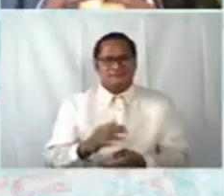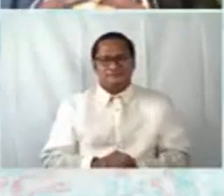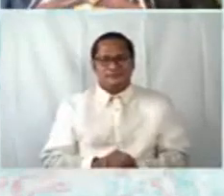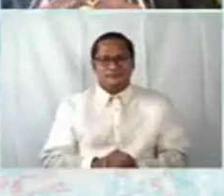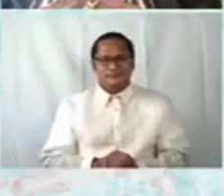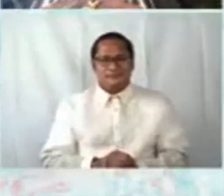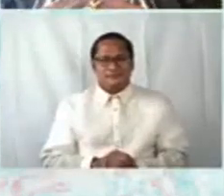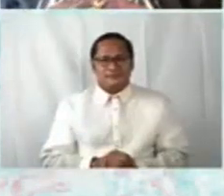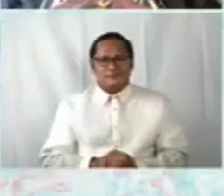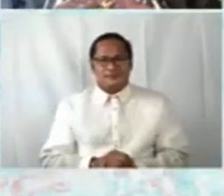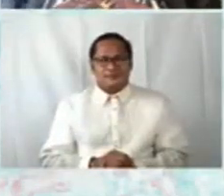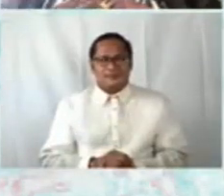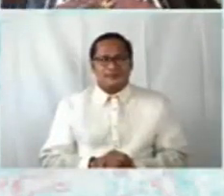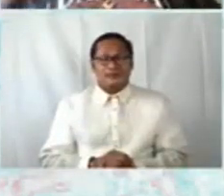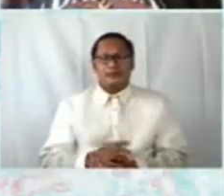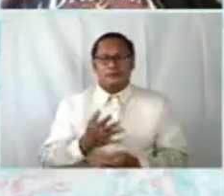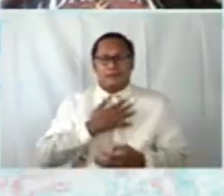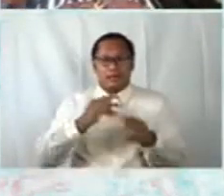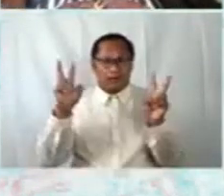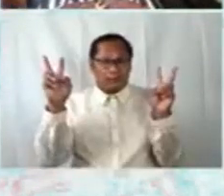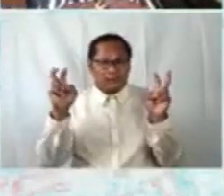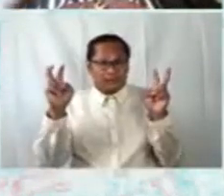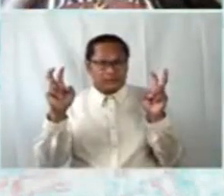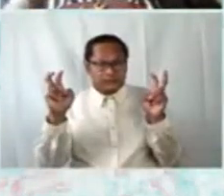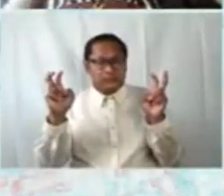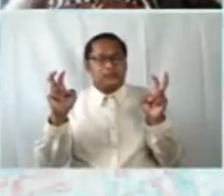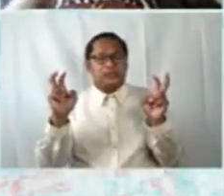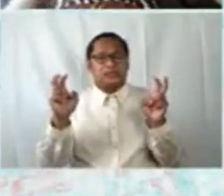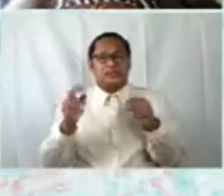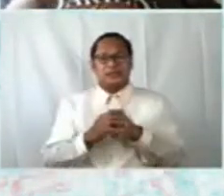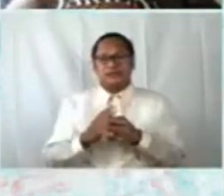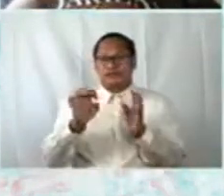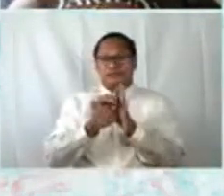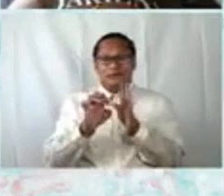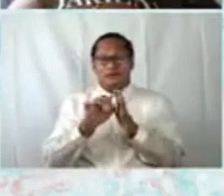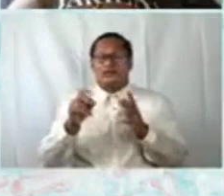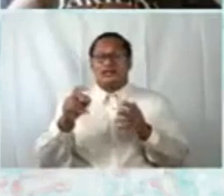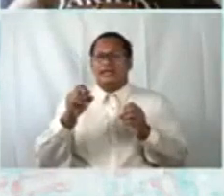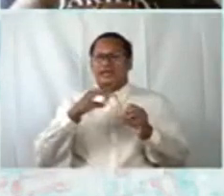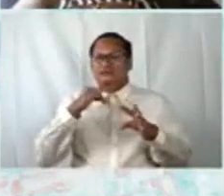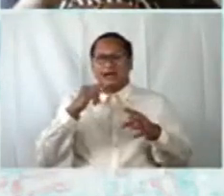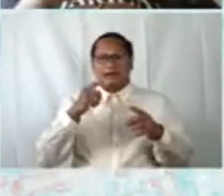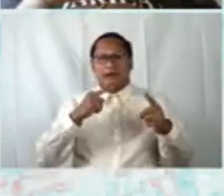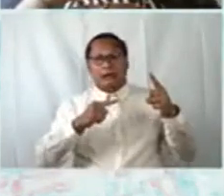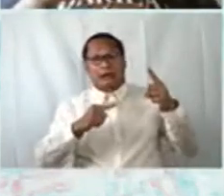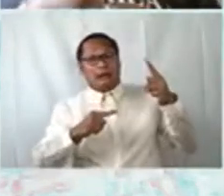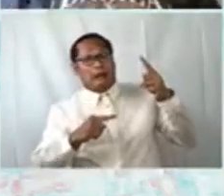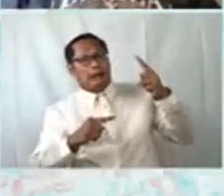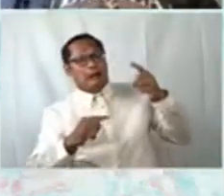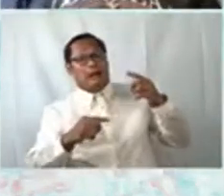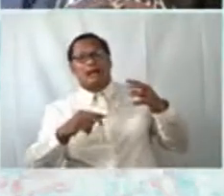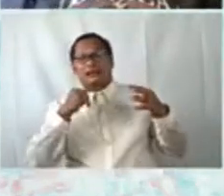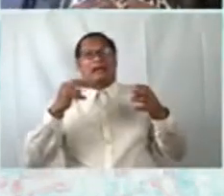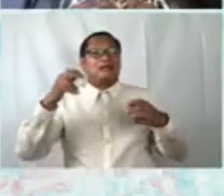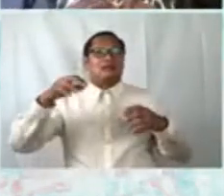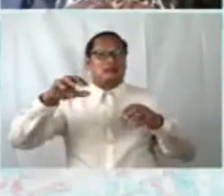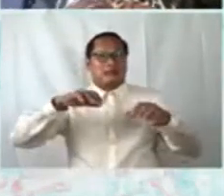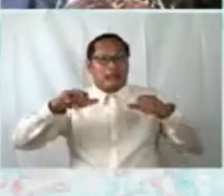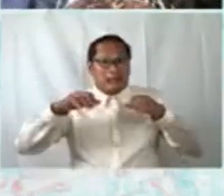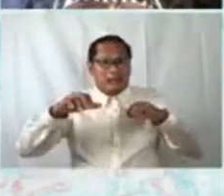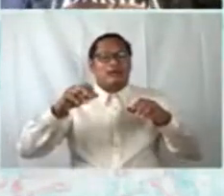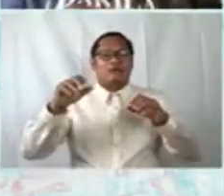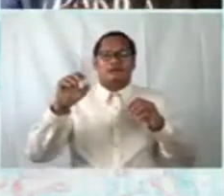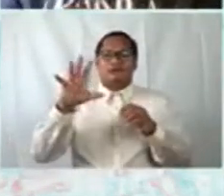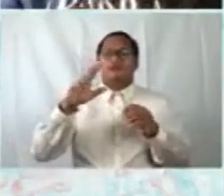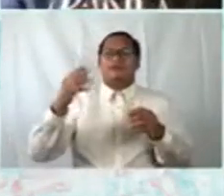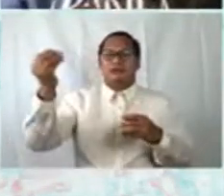Ang aking pong paksa, at kapag ko hindi gumalaw, ako po ay pakisabihan na hindi gumagalaw ang screen.